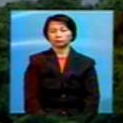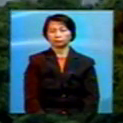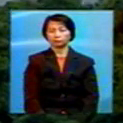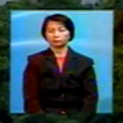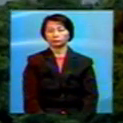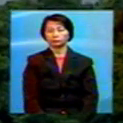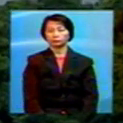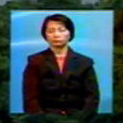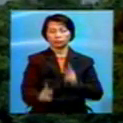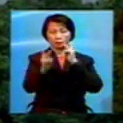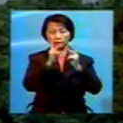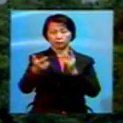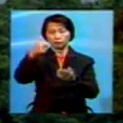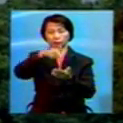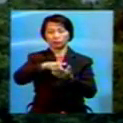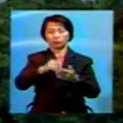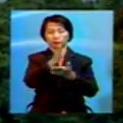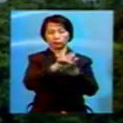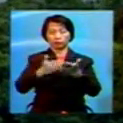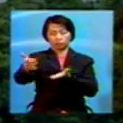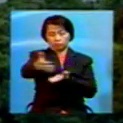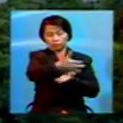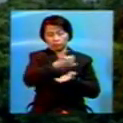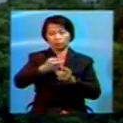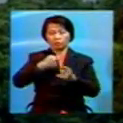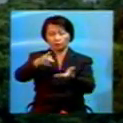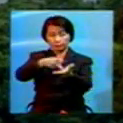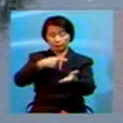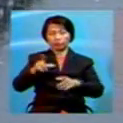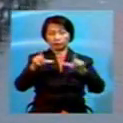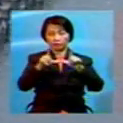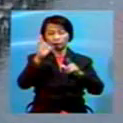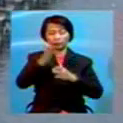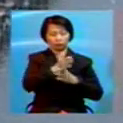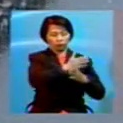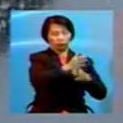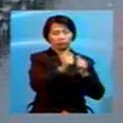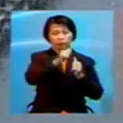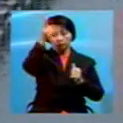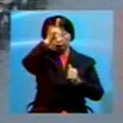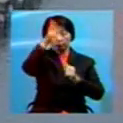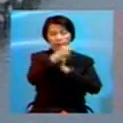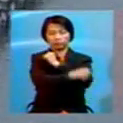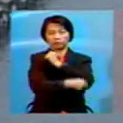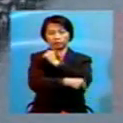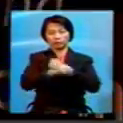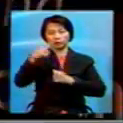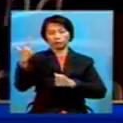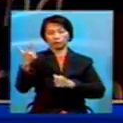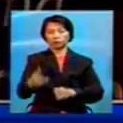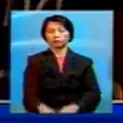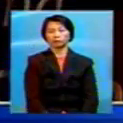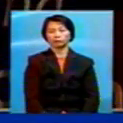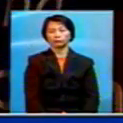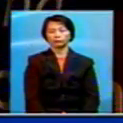dimuktamadkan tambah dat seri Najib sebahagian hasil kutipan dari bayaran permit itu akan dikongsi dengan kerajaan negeri lain minta